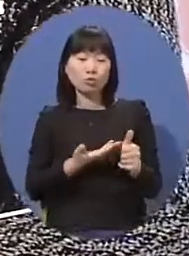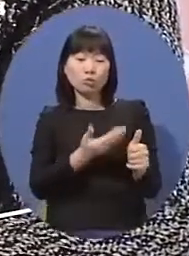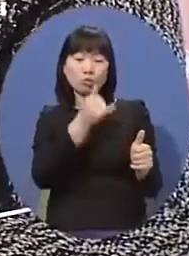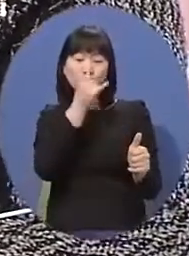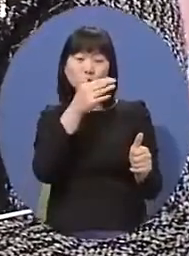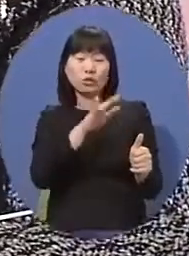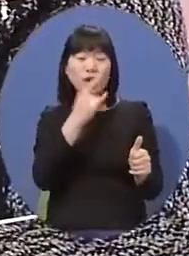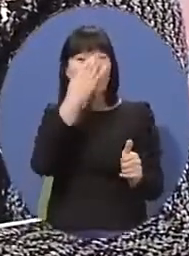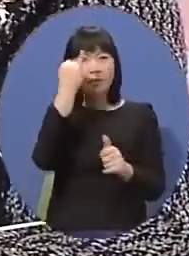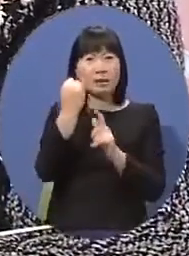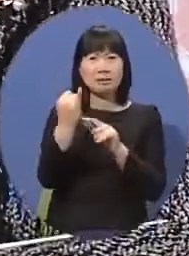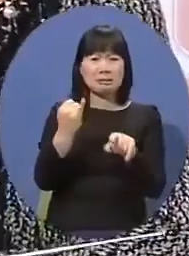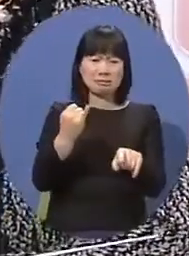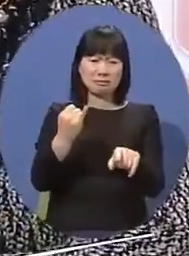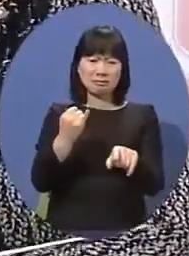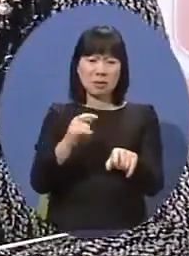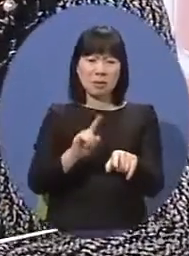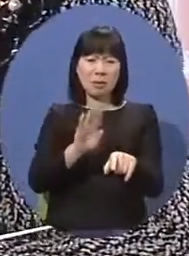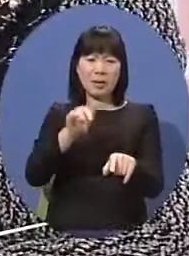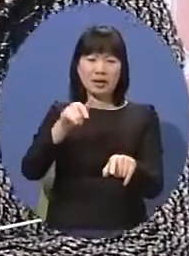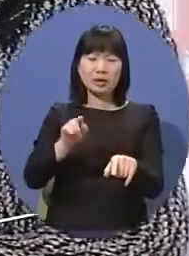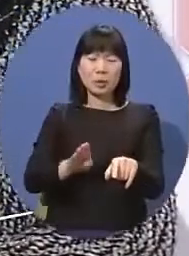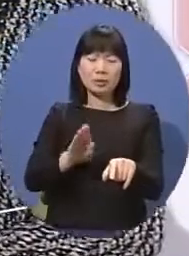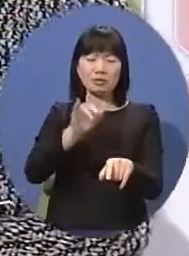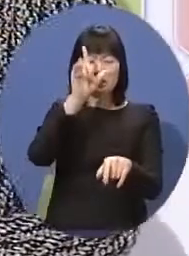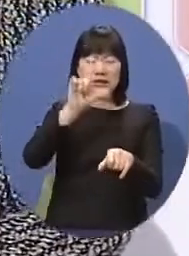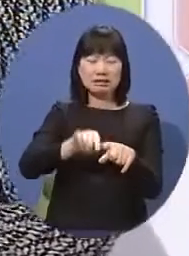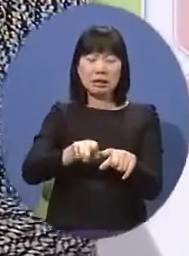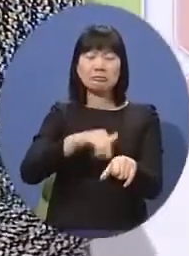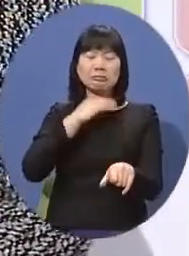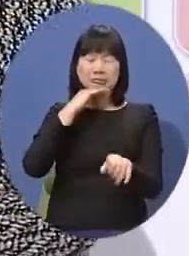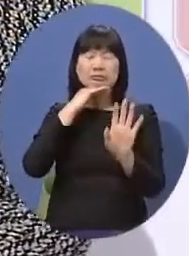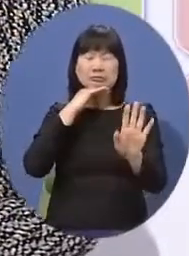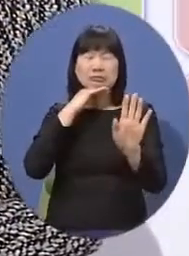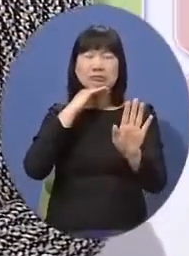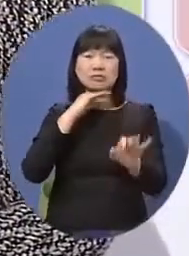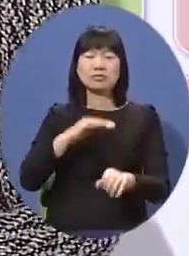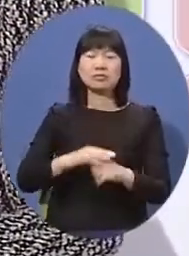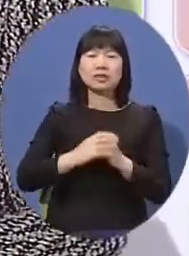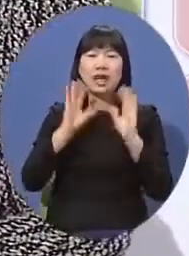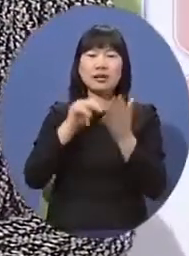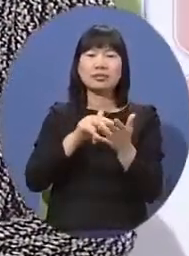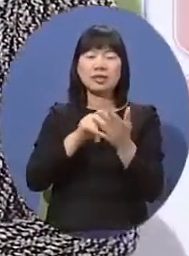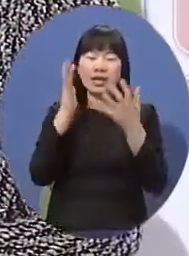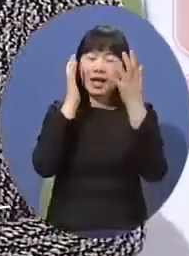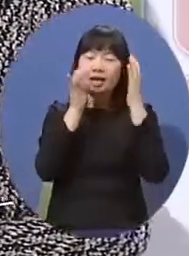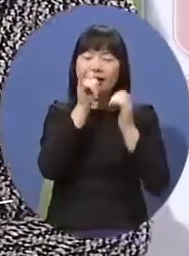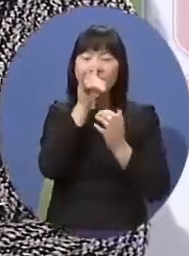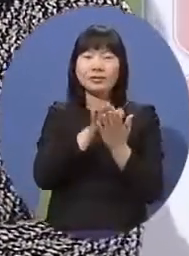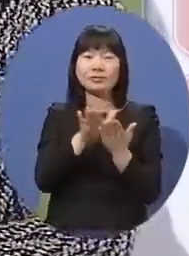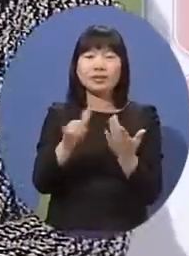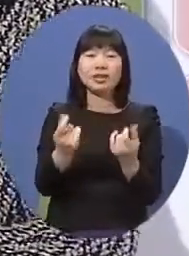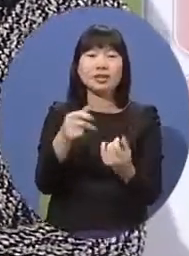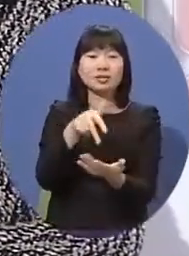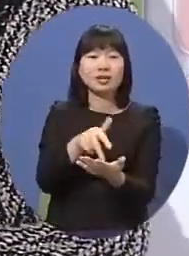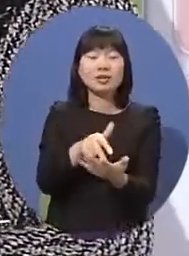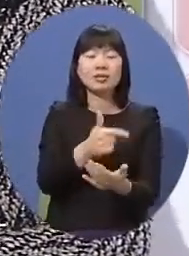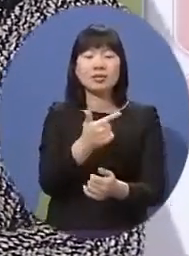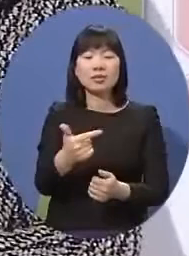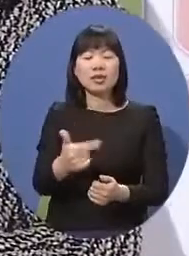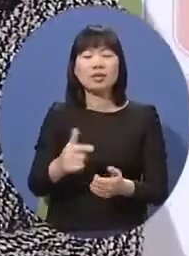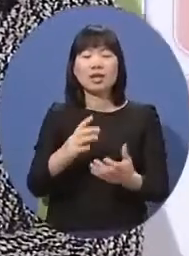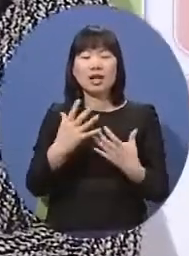먹이는데 할머니는 배꼽시계 뭐 이렇게 하게 되면은 아이가 굉장히 헷갈리게 된다는 거예요. 그래서 이러한 부분들이 매우